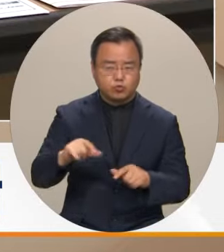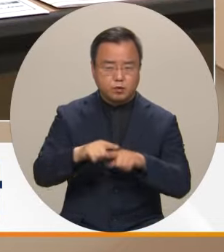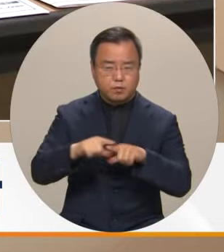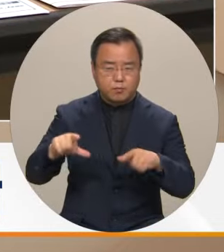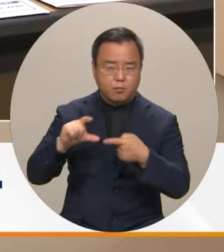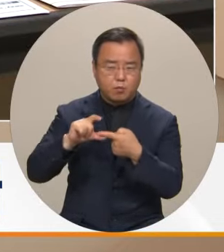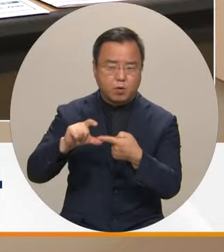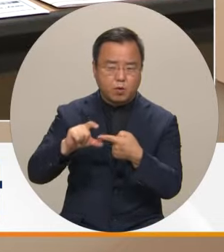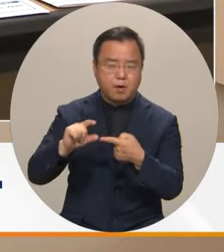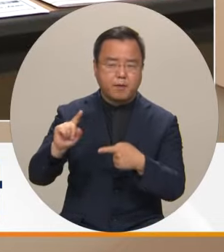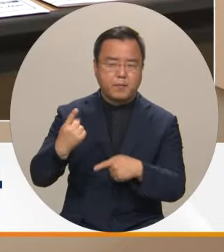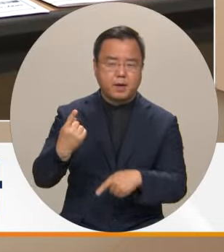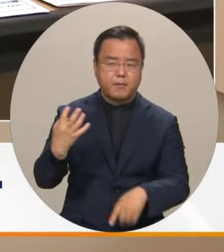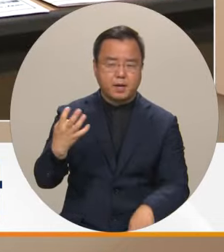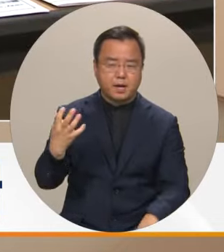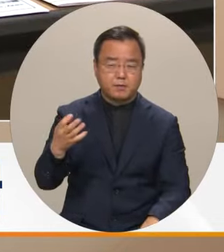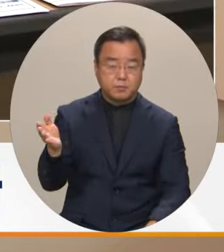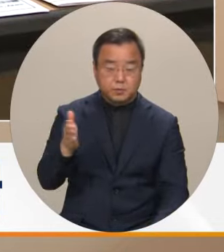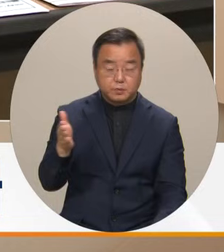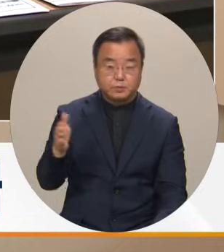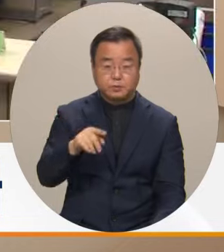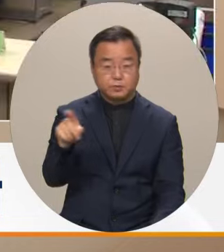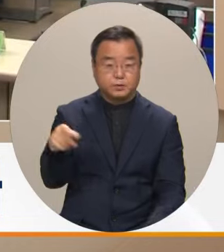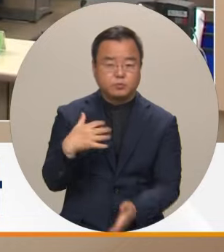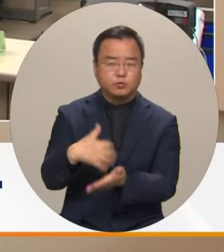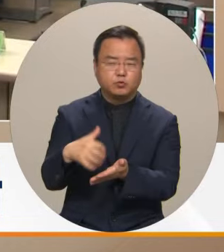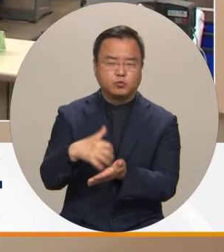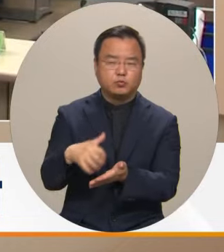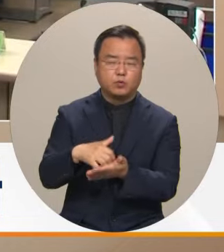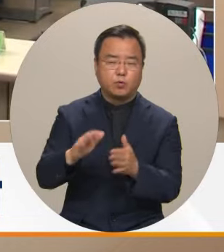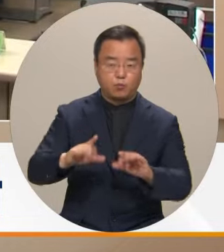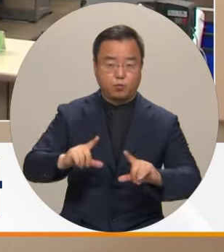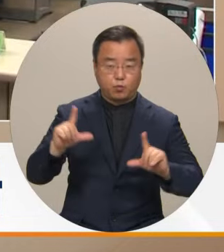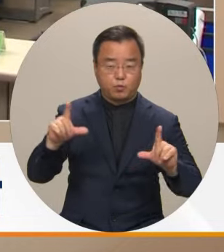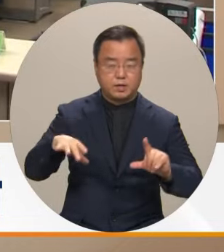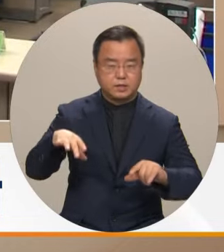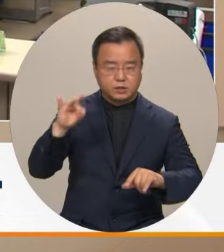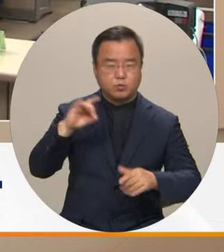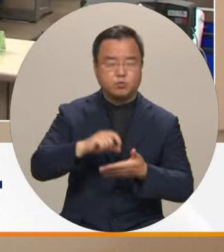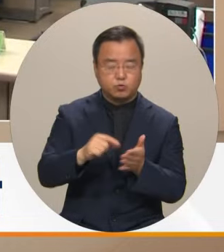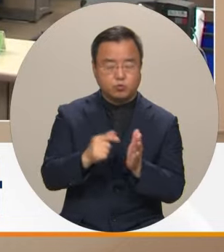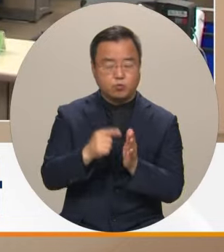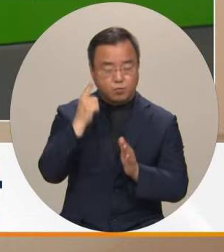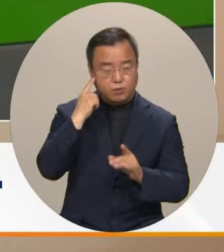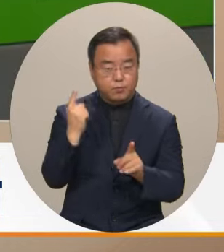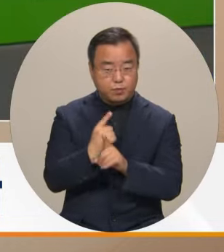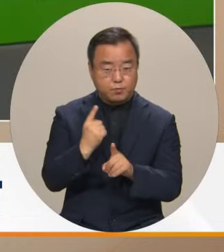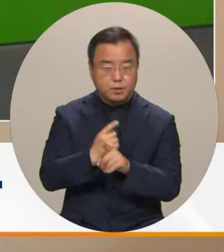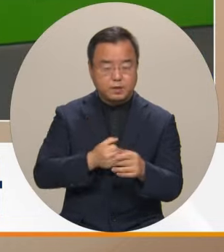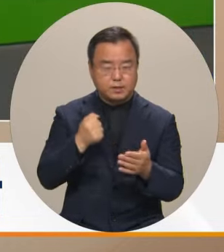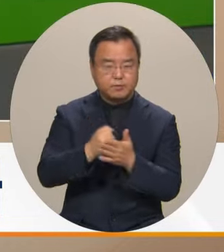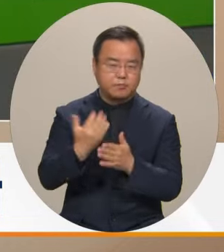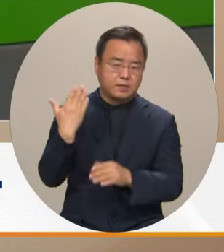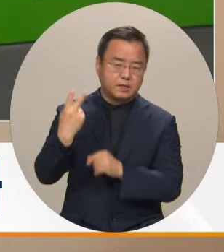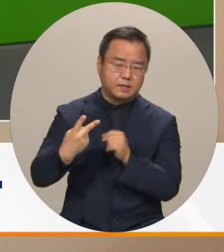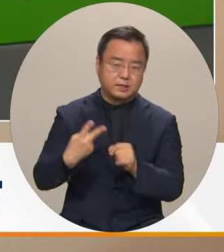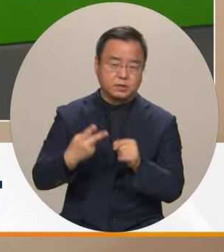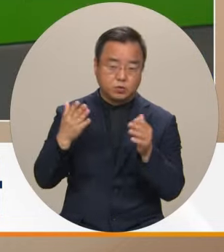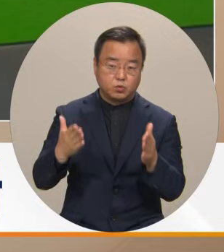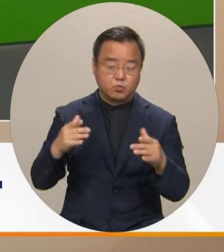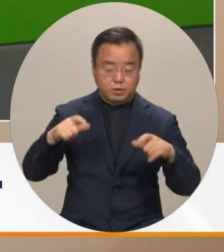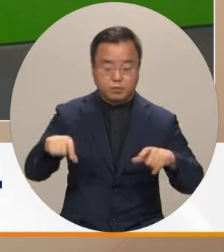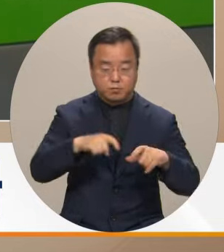100마 명으로 예상됩니다 다만이 수치는 올해 초에 보정한 학생 수이고 또 지난 2년간 해당 지역에서